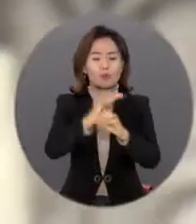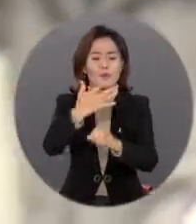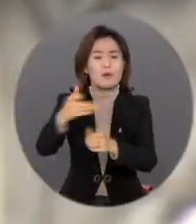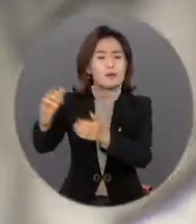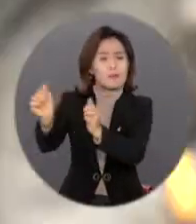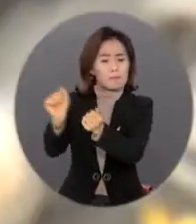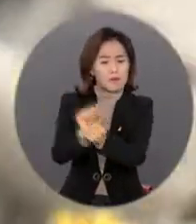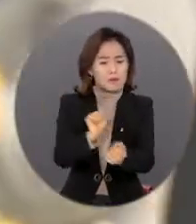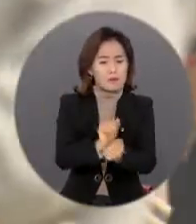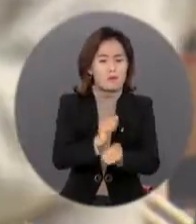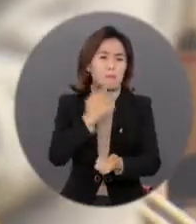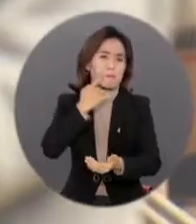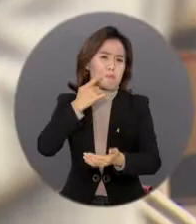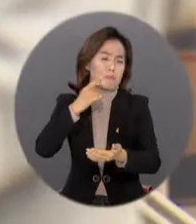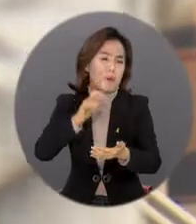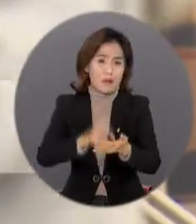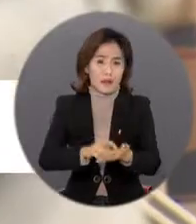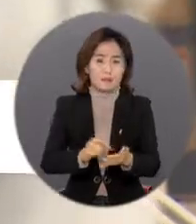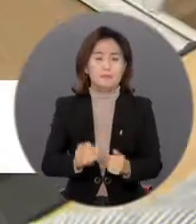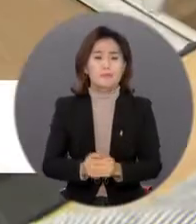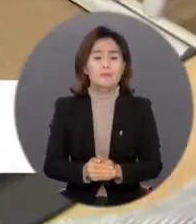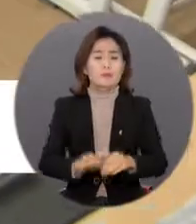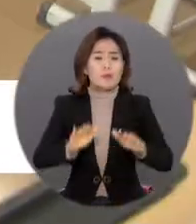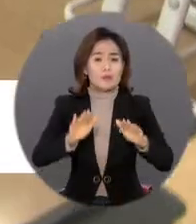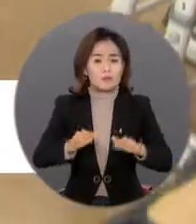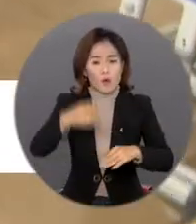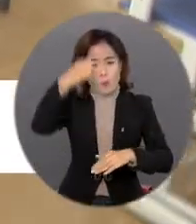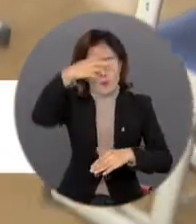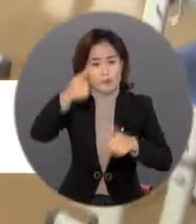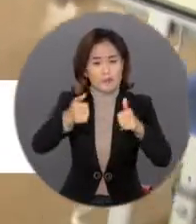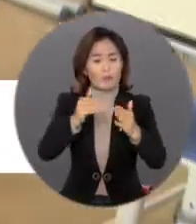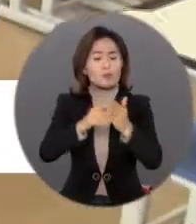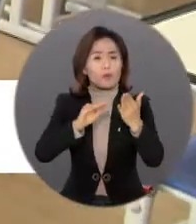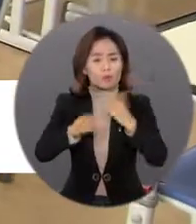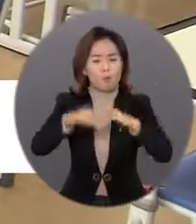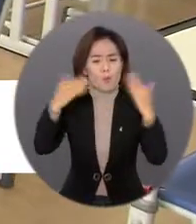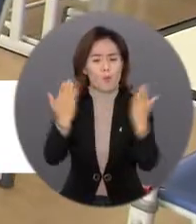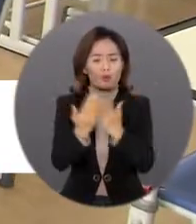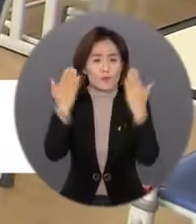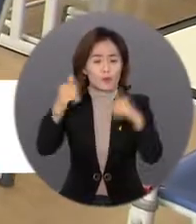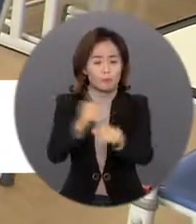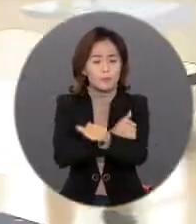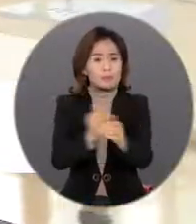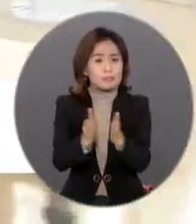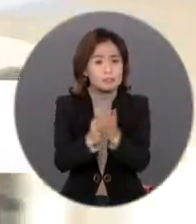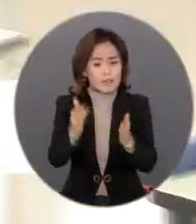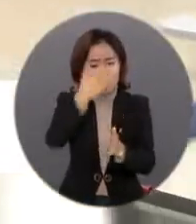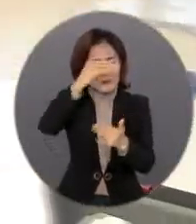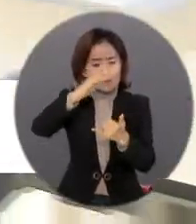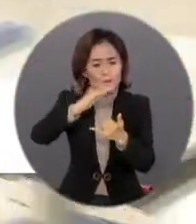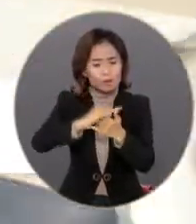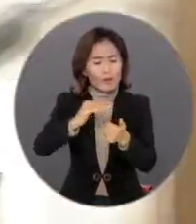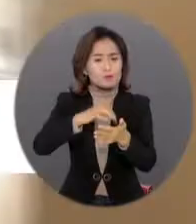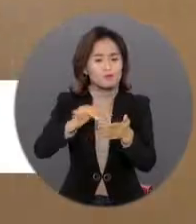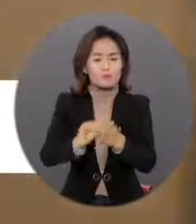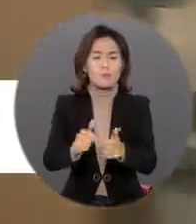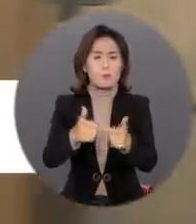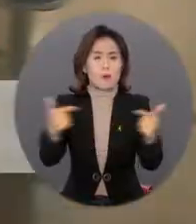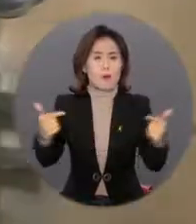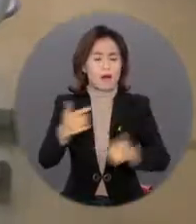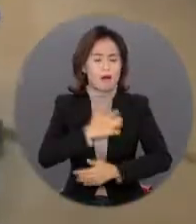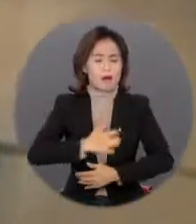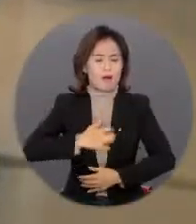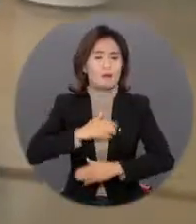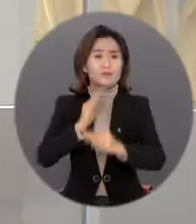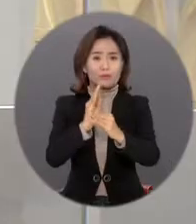취약한 것으로 나타나고 있습니다. 이번 주 수능이 끝난 후 전면 등교를 앞두고 청소년층의 확산세가 더욱 커질 것으로